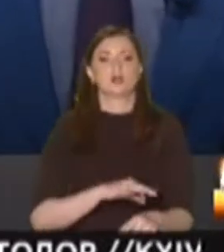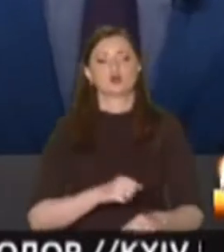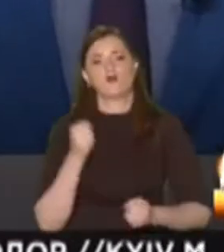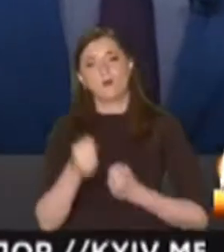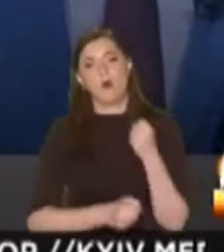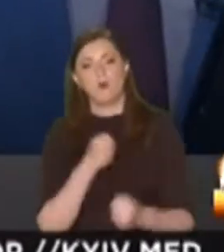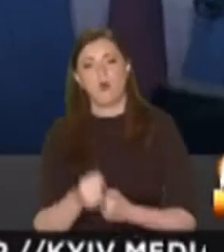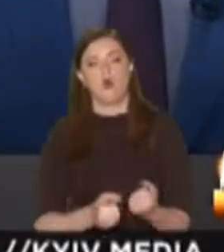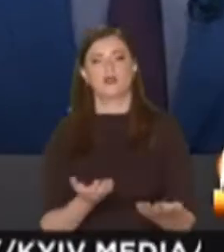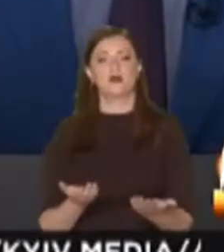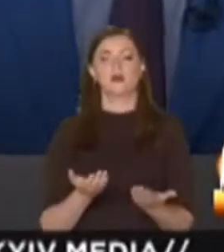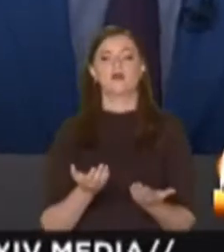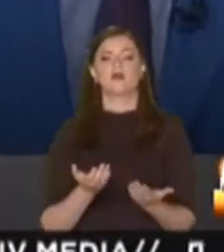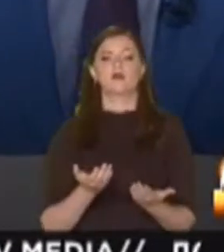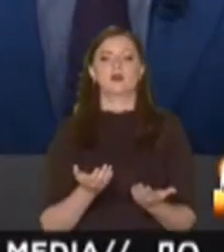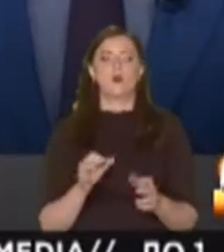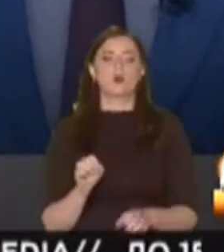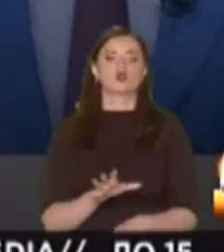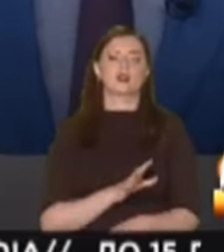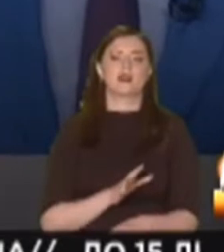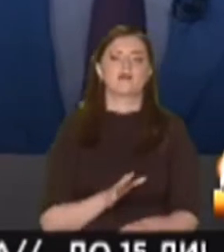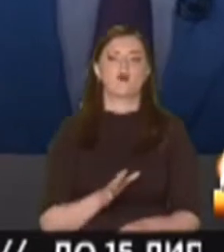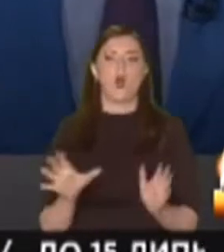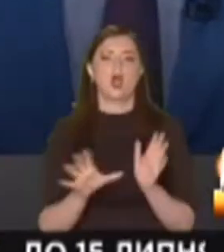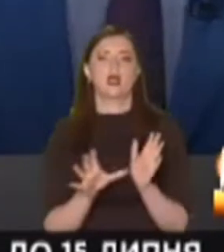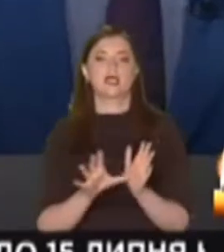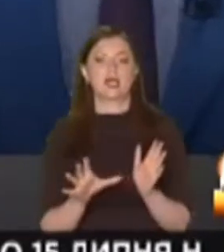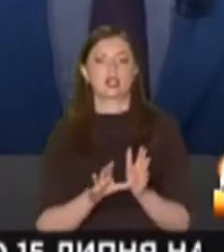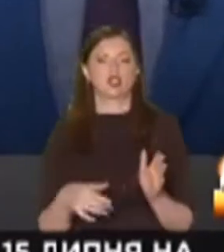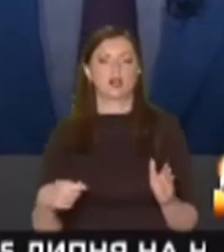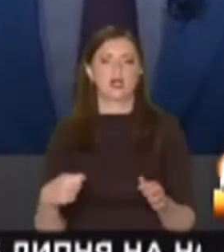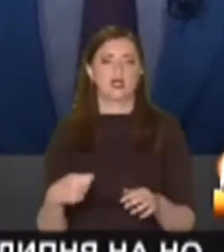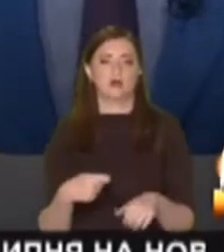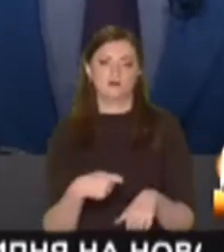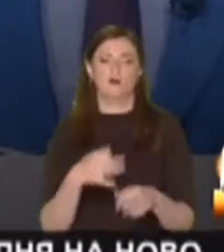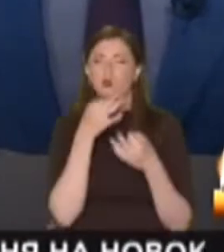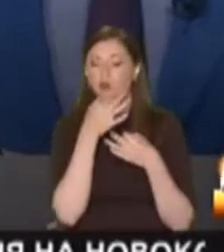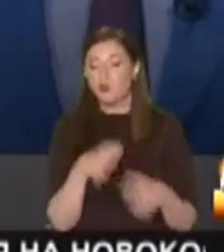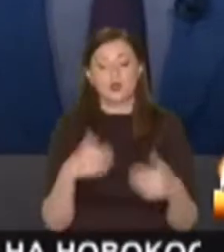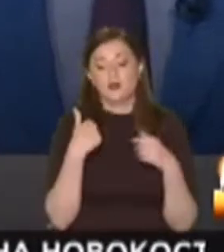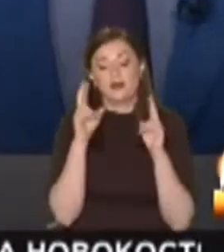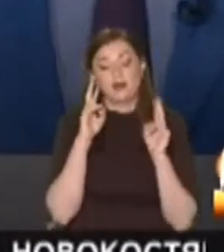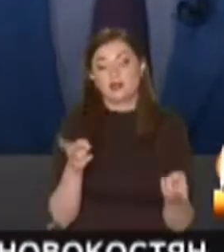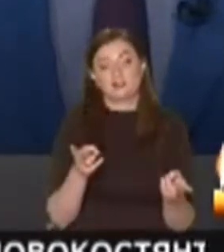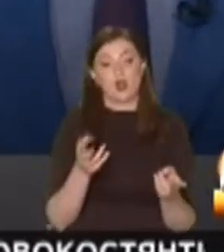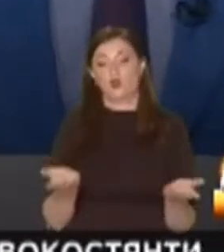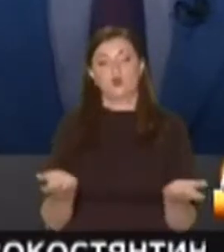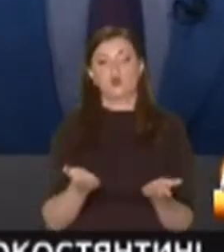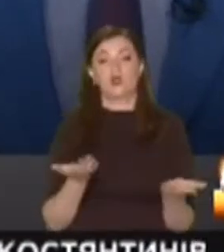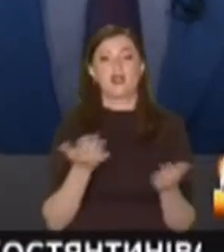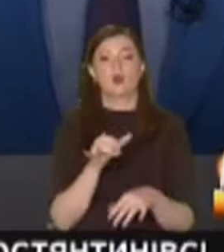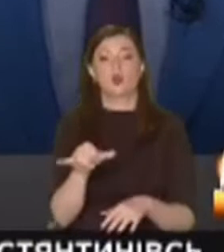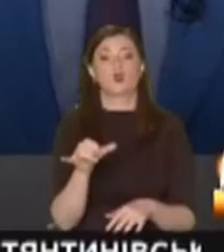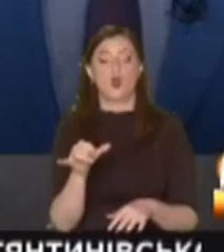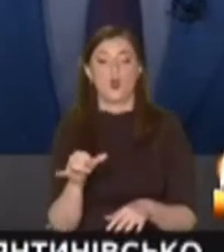Побої? Ну, можливо, електричний струм? Да будь-які. Ну, може, я не знаю. Ну, я ж не знаю, які у